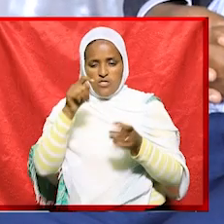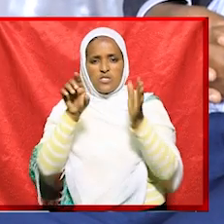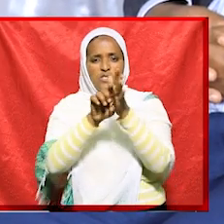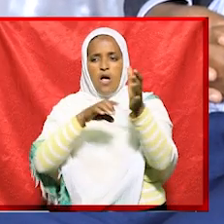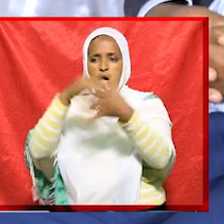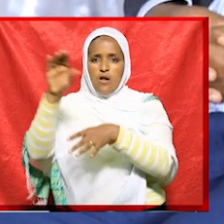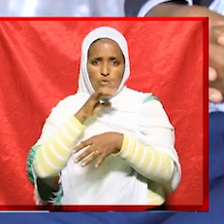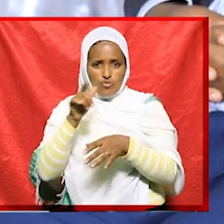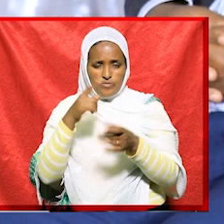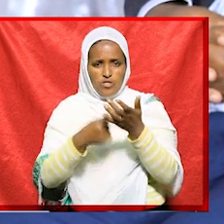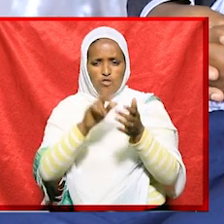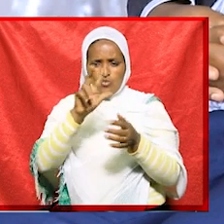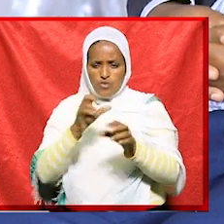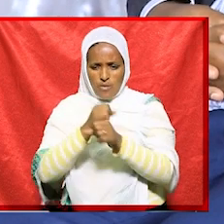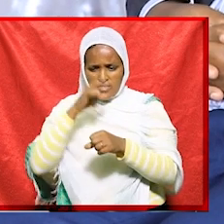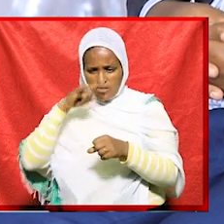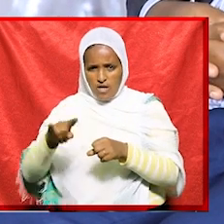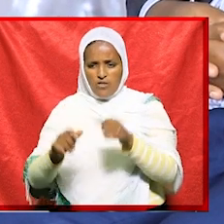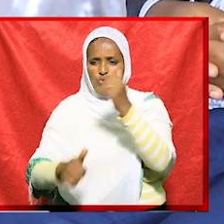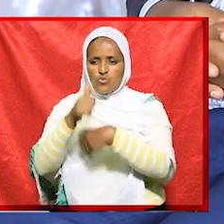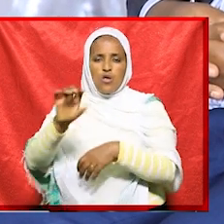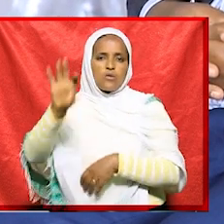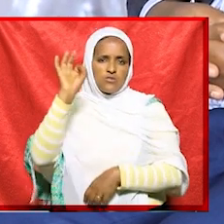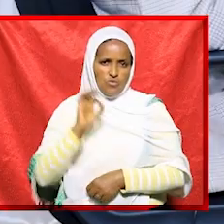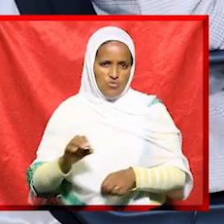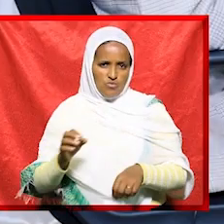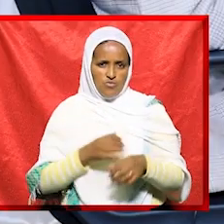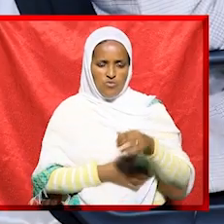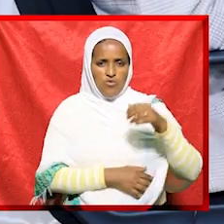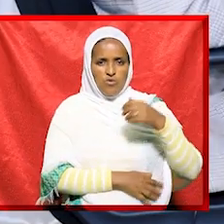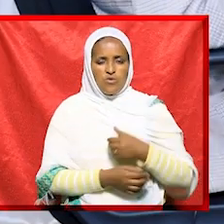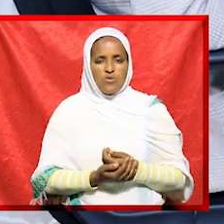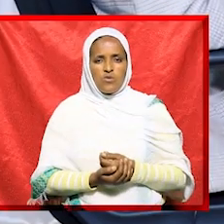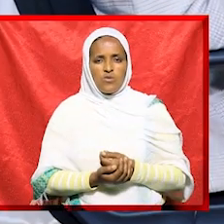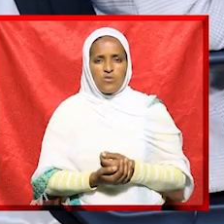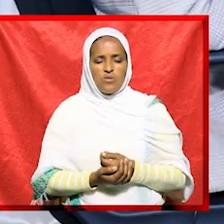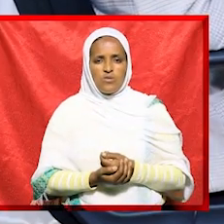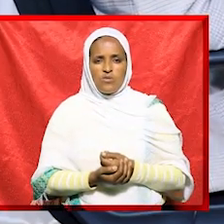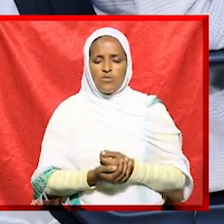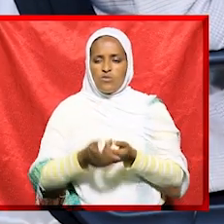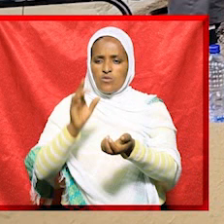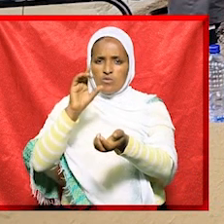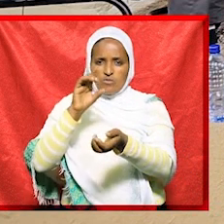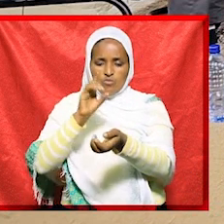እንደነ ሊቀት ጓን ኦፊሻሊ ስላላወጣሁት እንጂ የሶስት አመት ልጅ ተጠቅቶ አገኘሁኝ